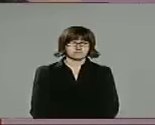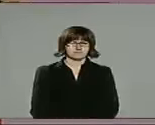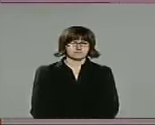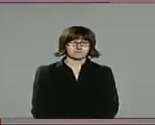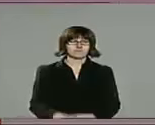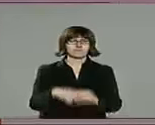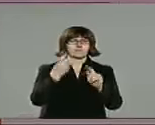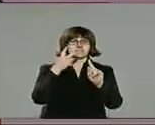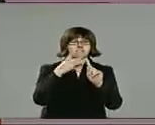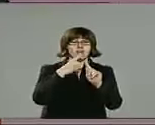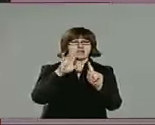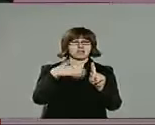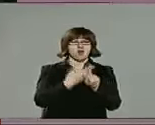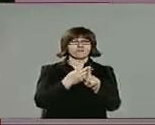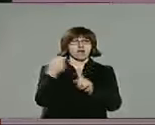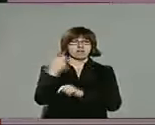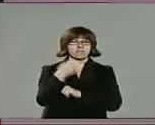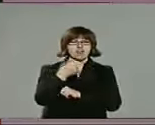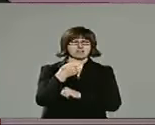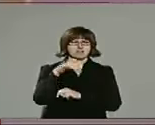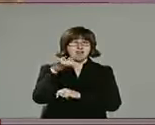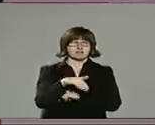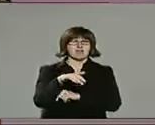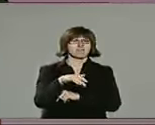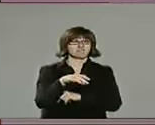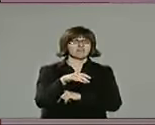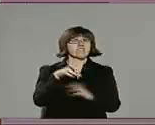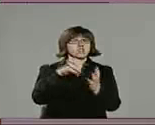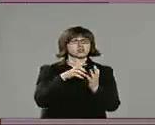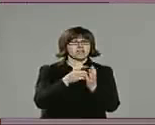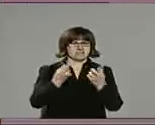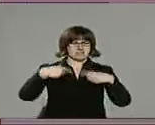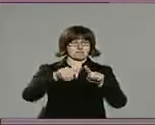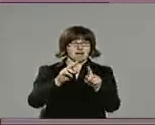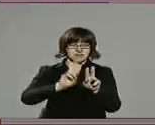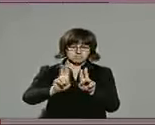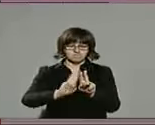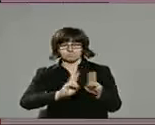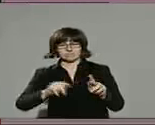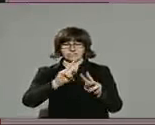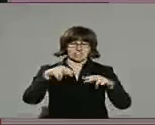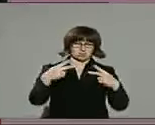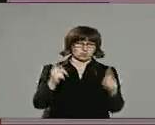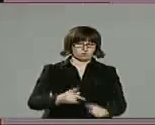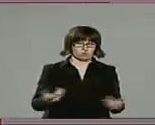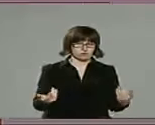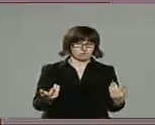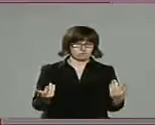Die zweite Aufgabe, die wir finanziell stemmen müssen, das ist, unsere Städte und Gemeinden wieder in Ordnung zu bringen.